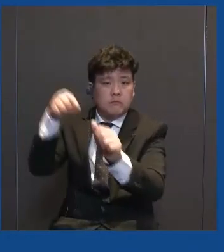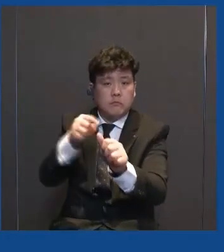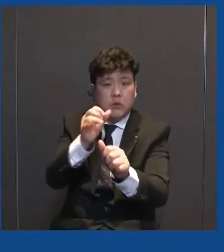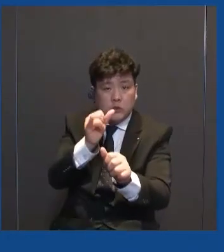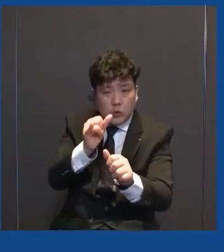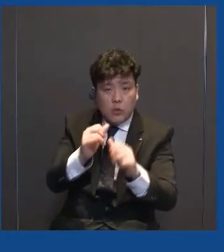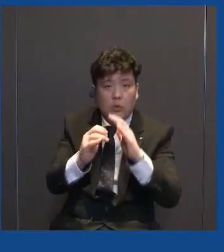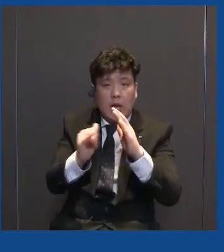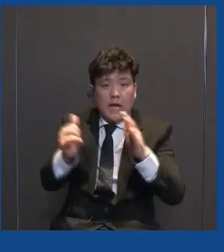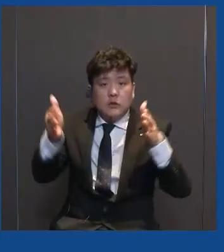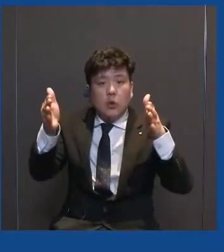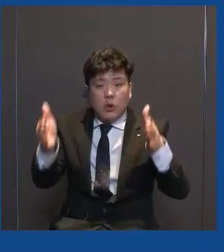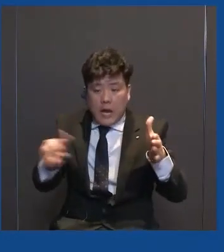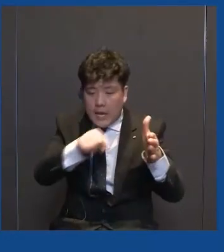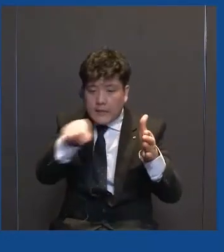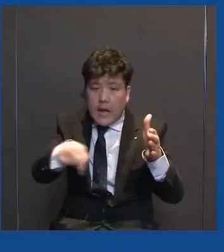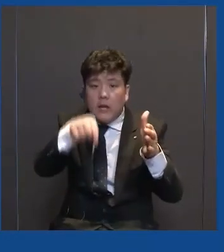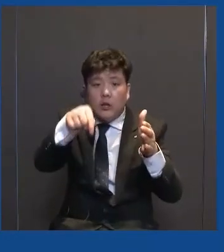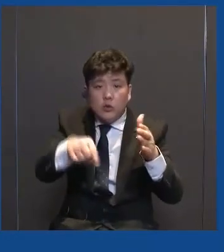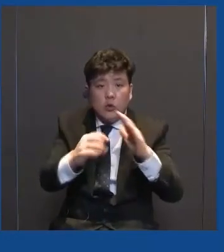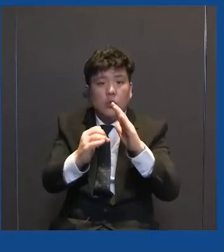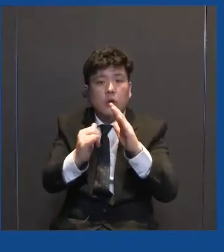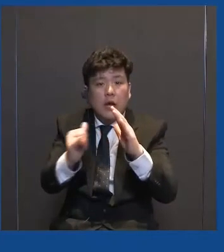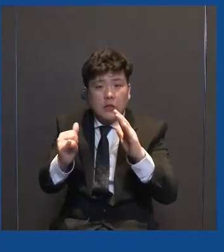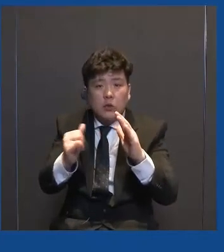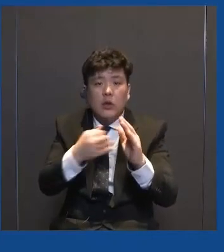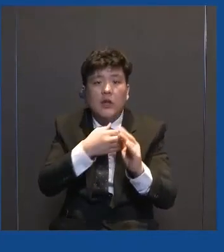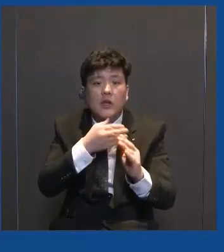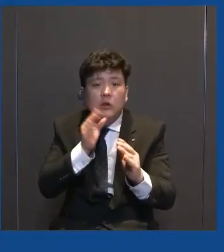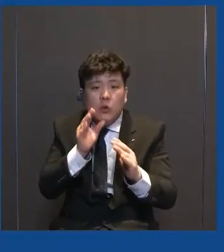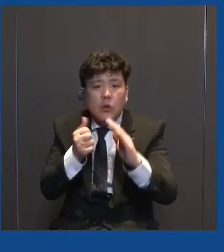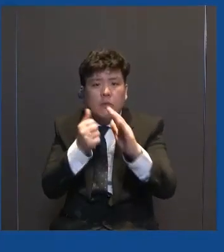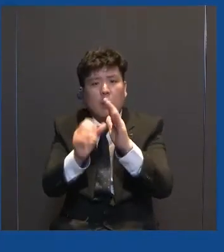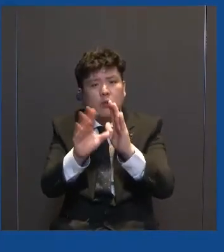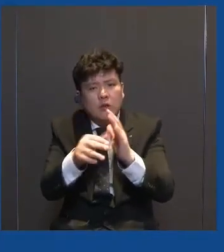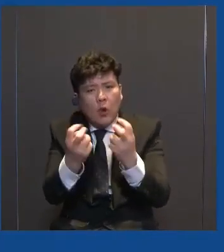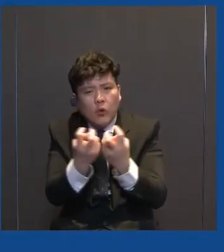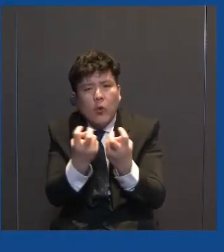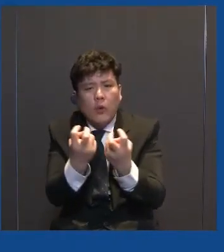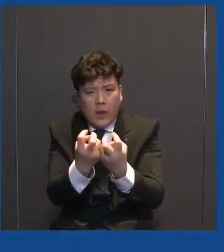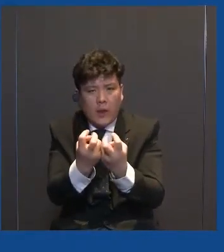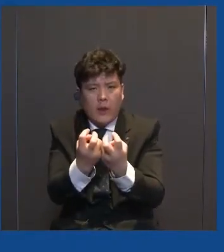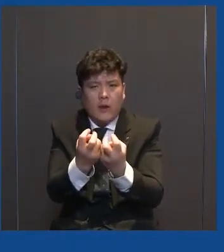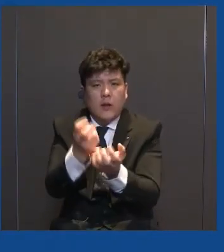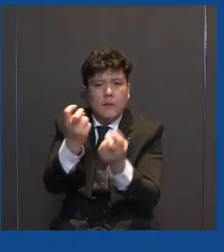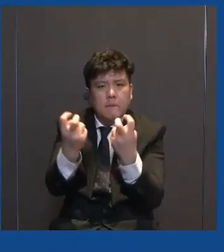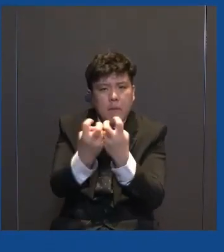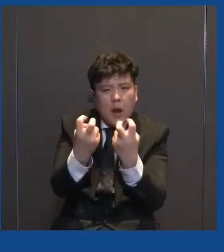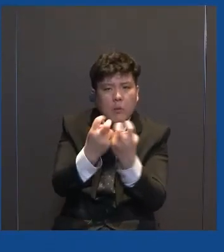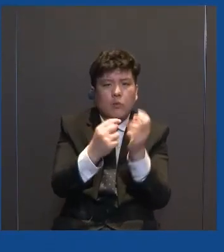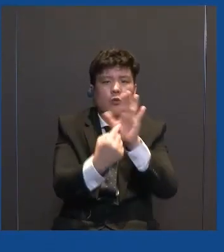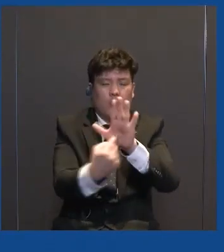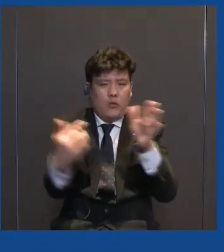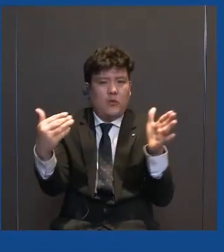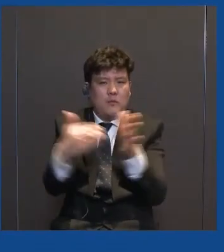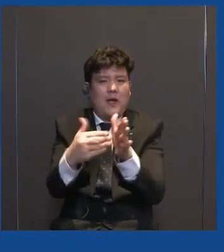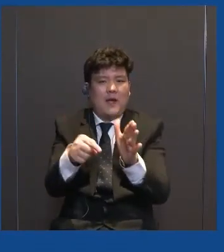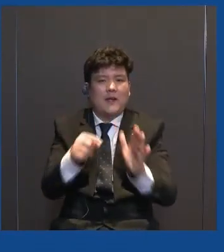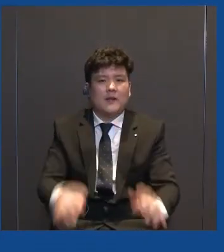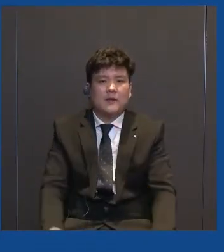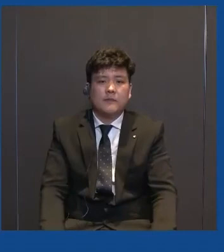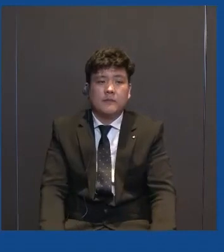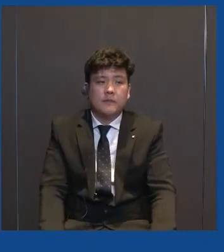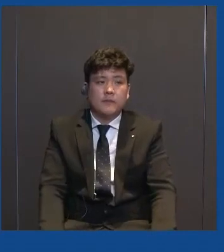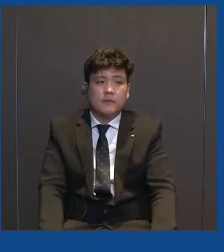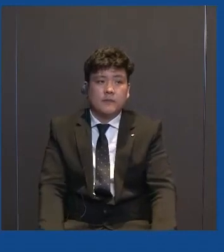pandemic. Thank you. 예, 감사합니다. 그럼 이어서 한나 베커